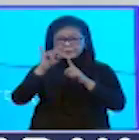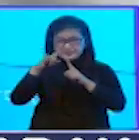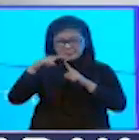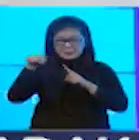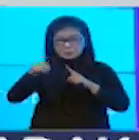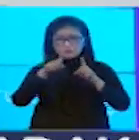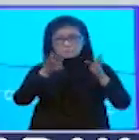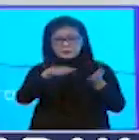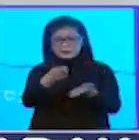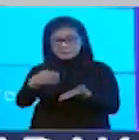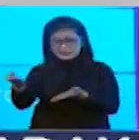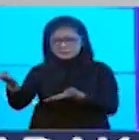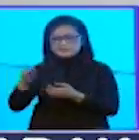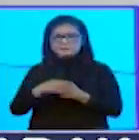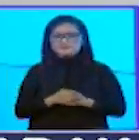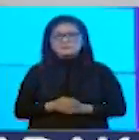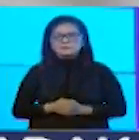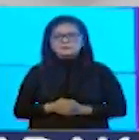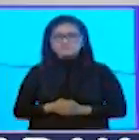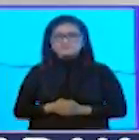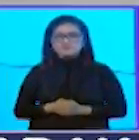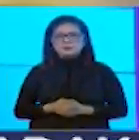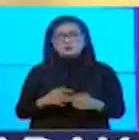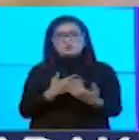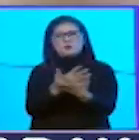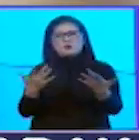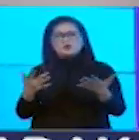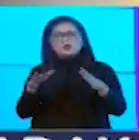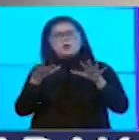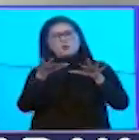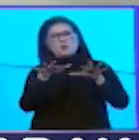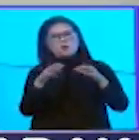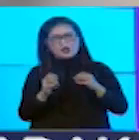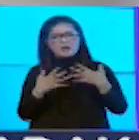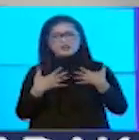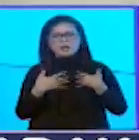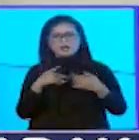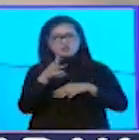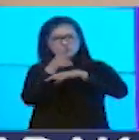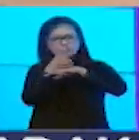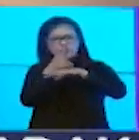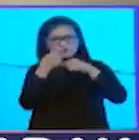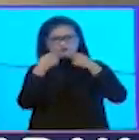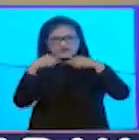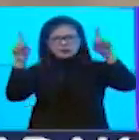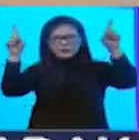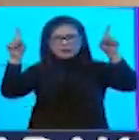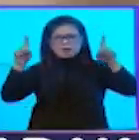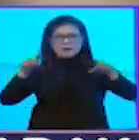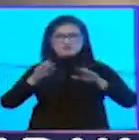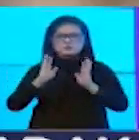Barat. Fenomena ini pun sempat membuat warga sekitar heboh. Dalam rekaman video amatir yang diambil warga, nampak burung